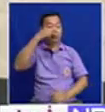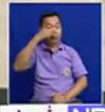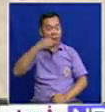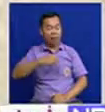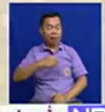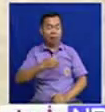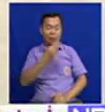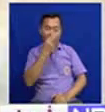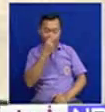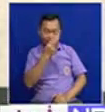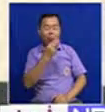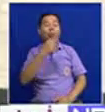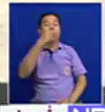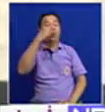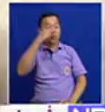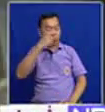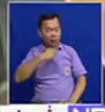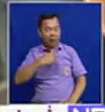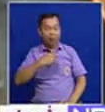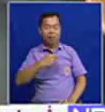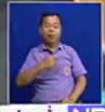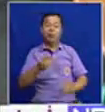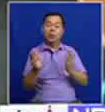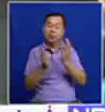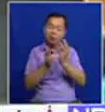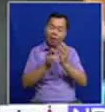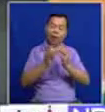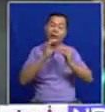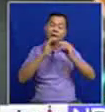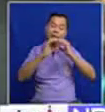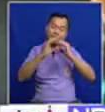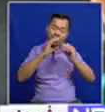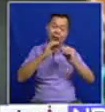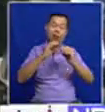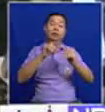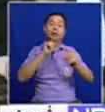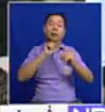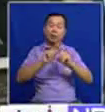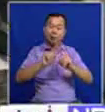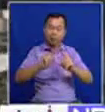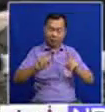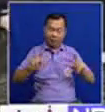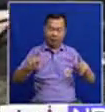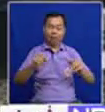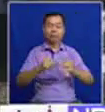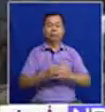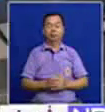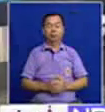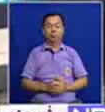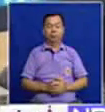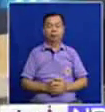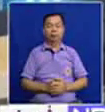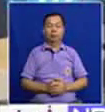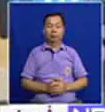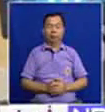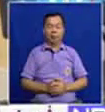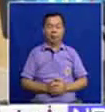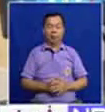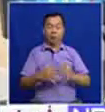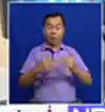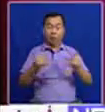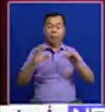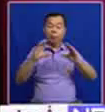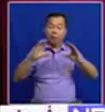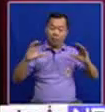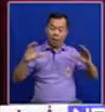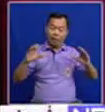ยเห็นว่าไทยมีบทบาทนำในเรื่องเทคโนโลยีการสื่อสารและโทรคมนาคมหรือ ICT และรัฐบาลปัจจุบัน